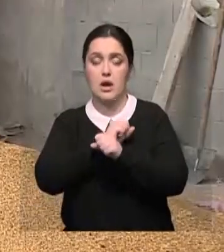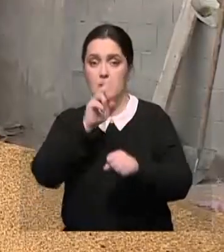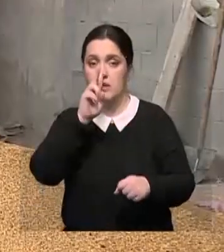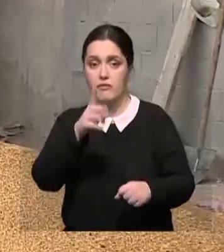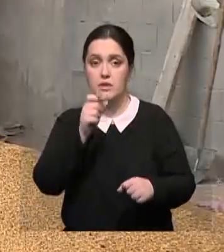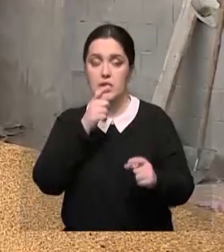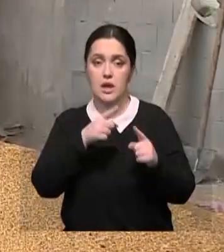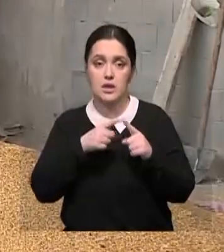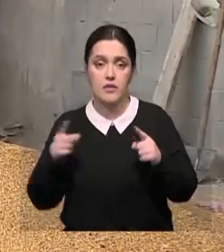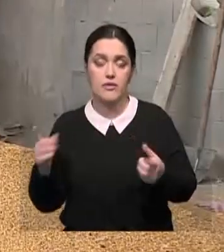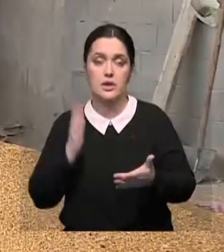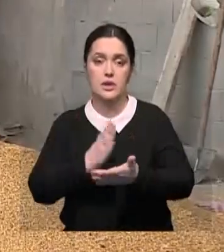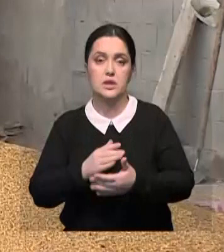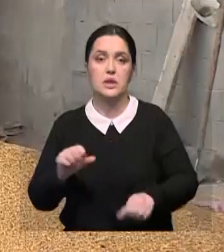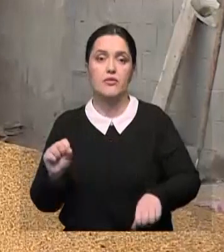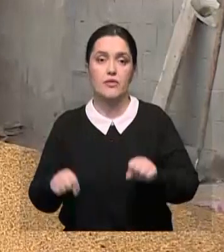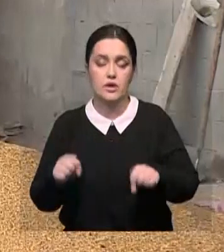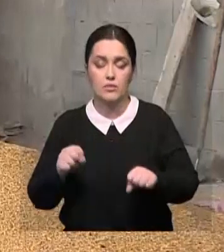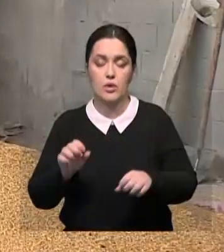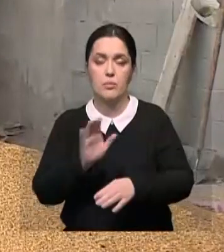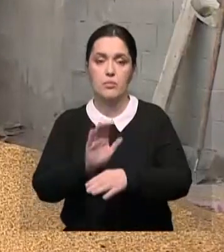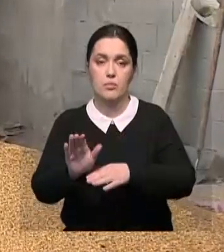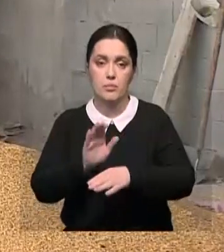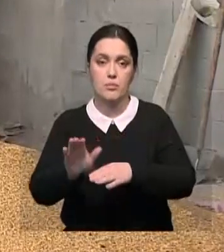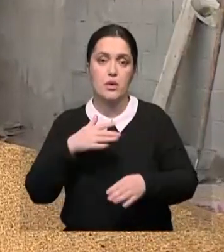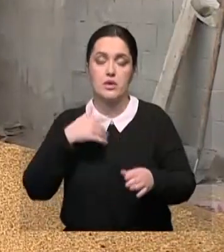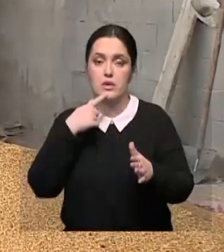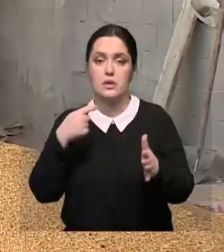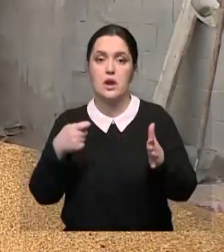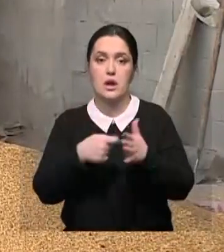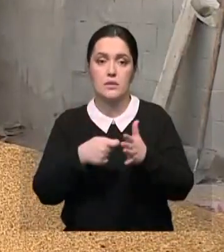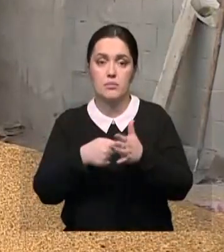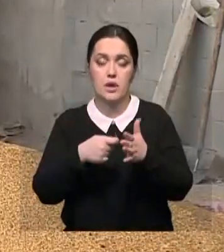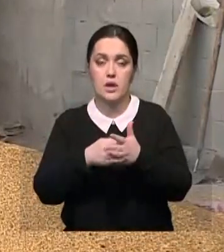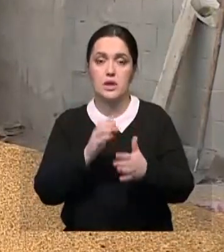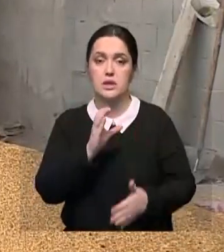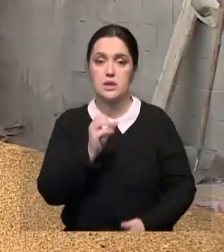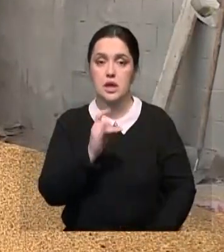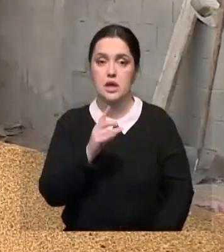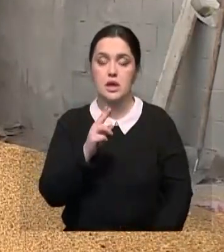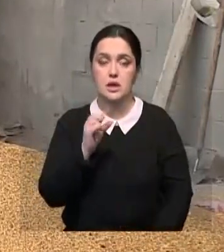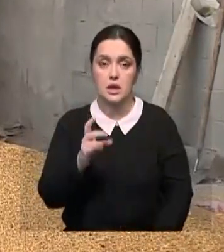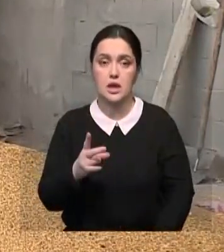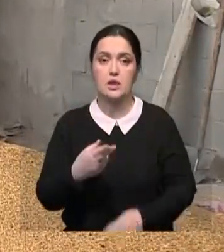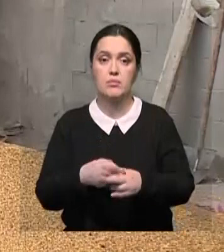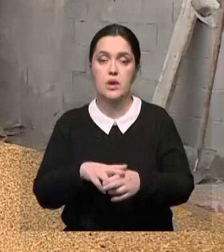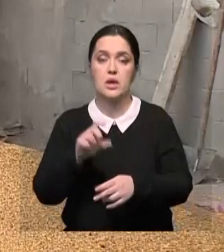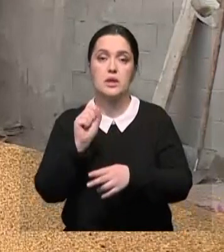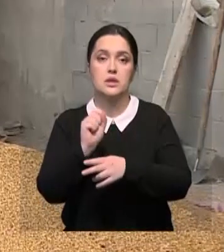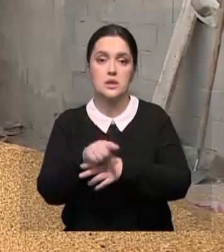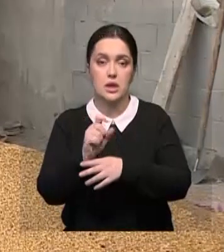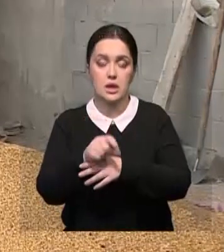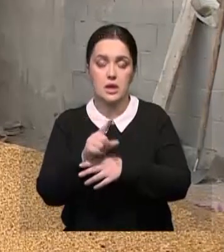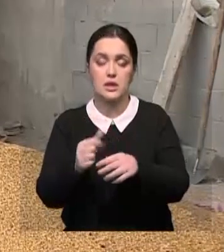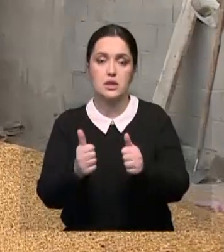это время есть возможность наладить производство. Наши корма приобретают не только в Сарканском районе. Поступают заказы из